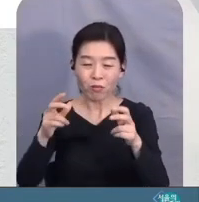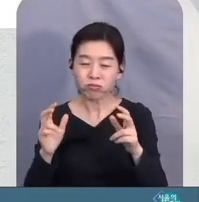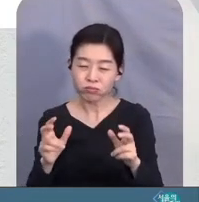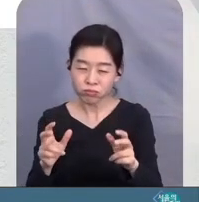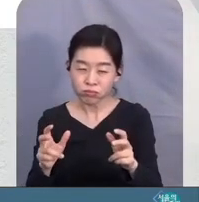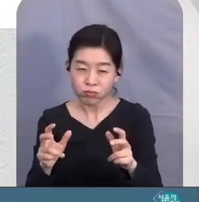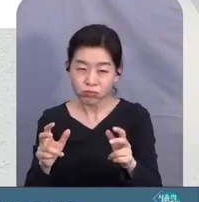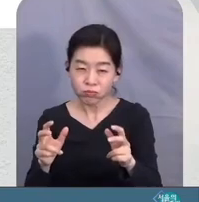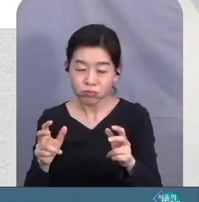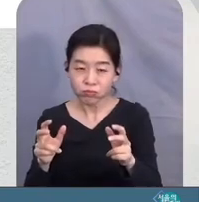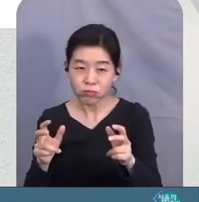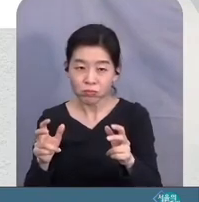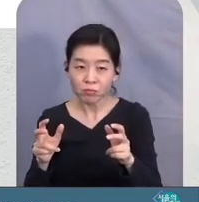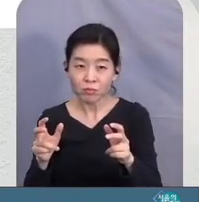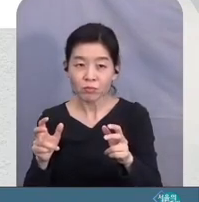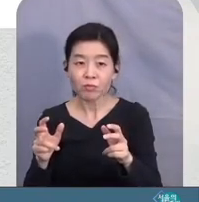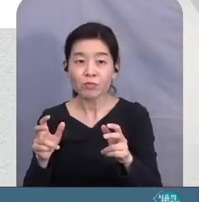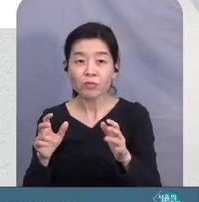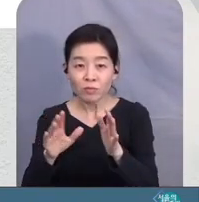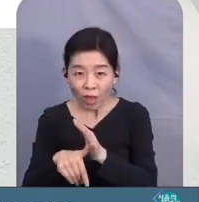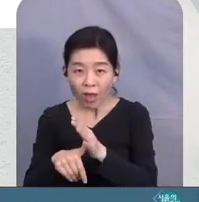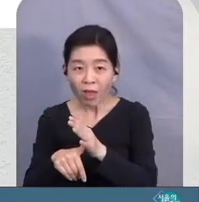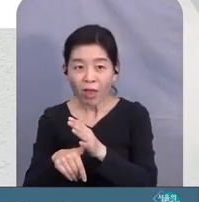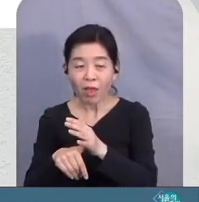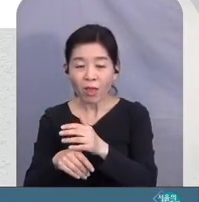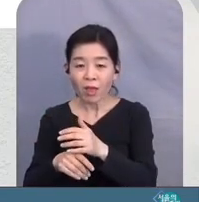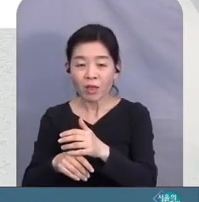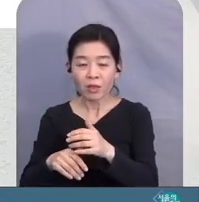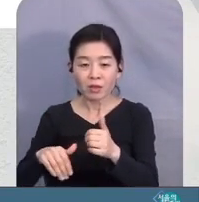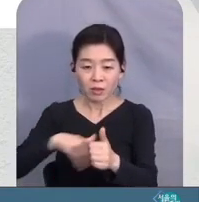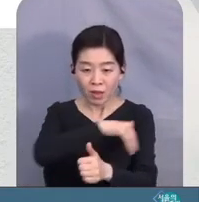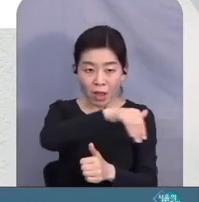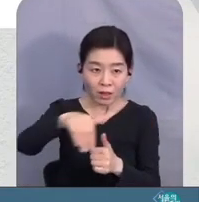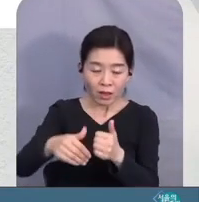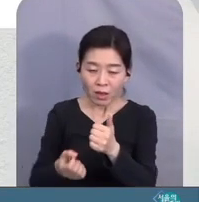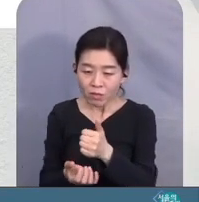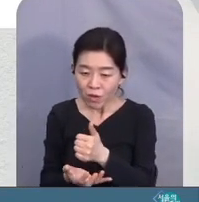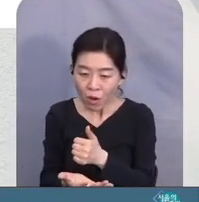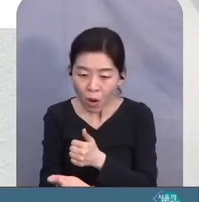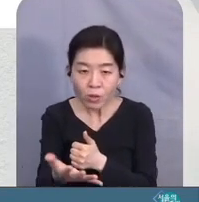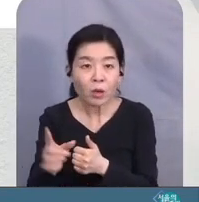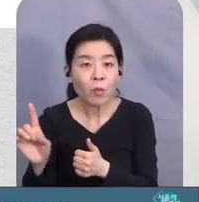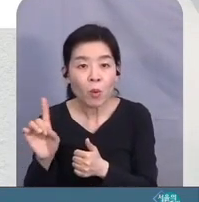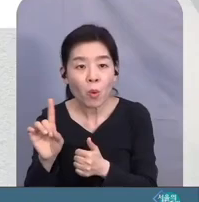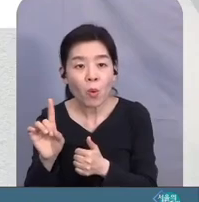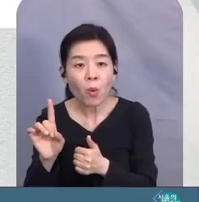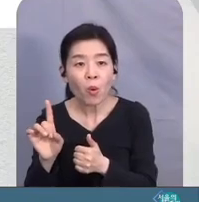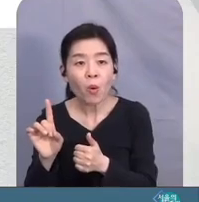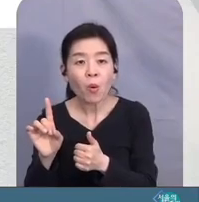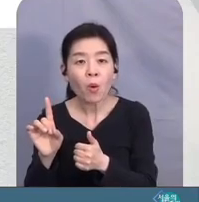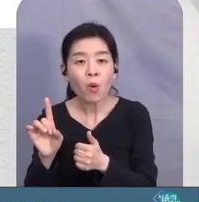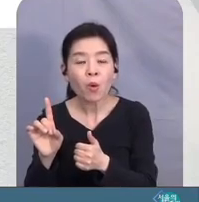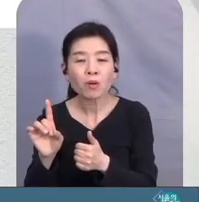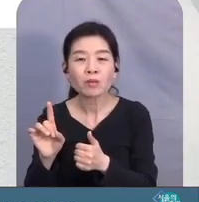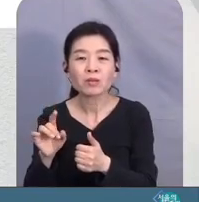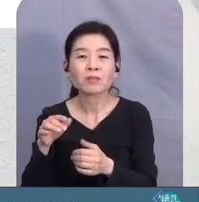이게 나가서 생태 어떻게 주냐, 영향을 주냐. 가동원전 중에 내보낼 때 어떻게 내보낼 거냐.